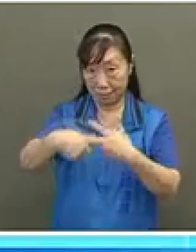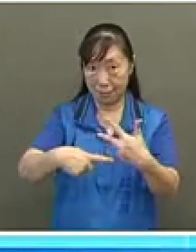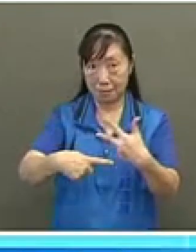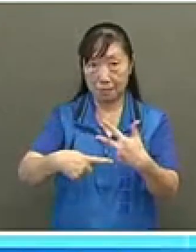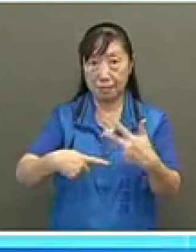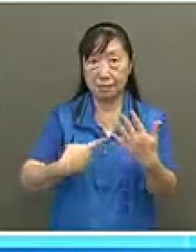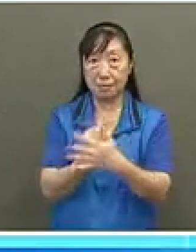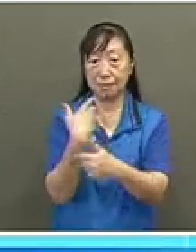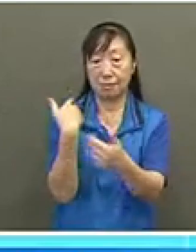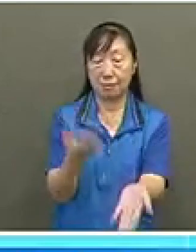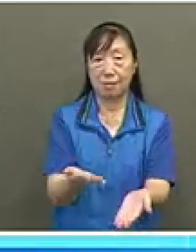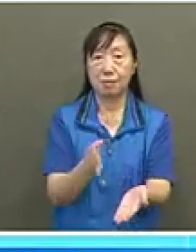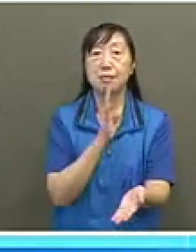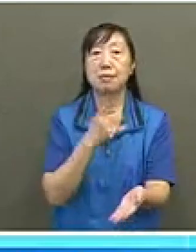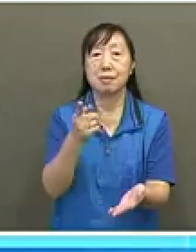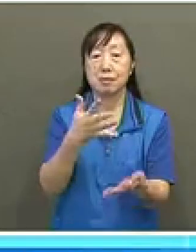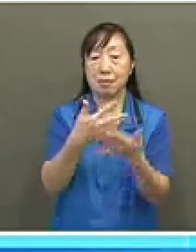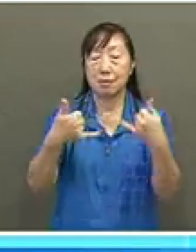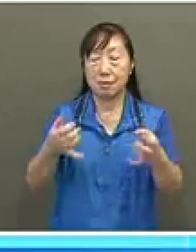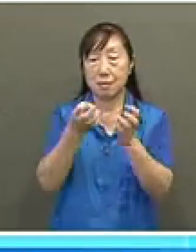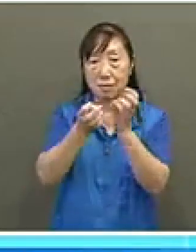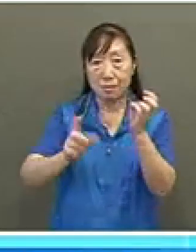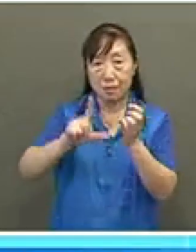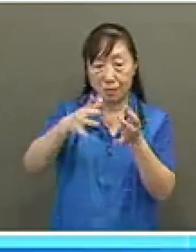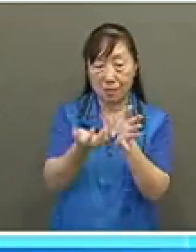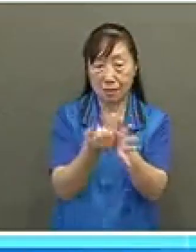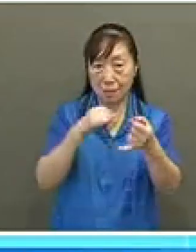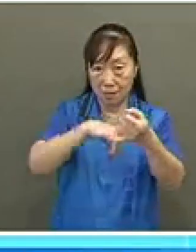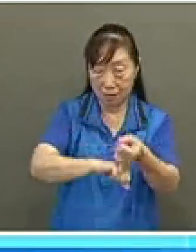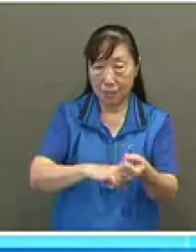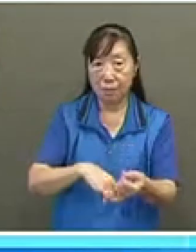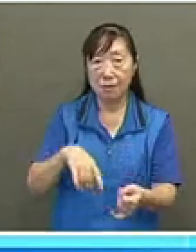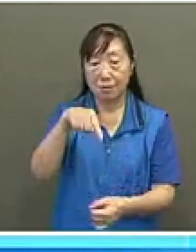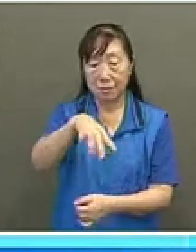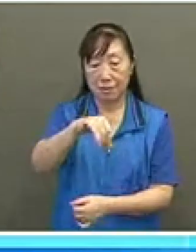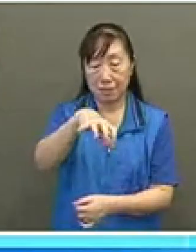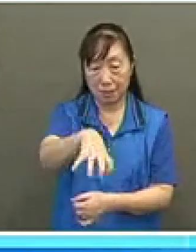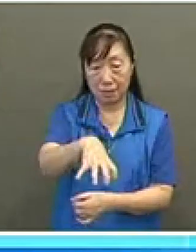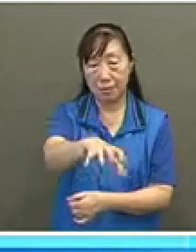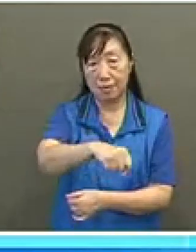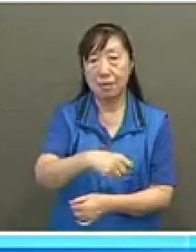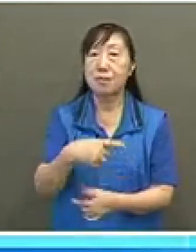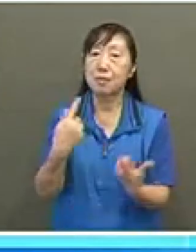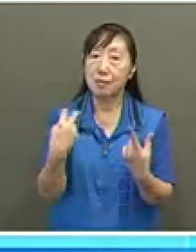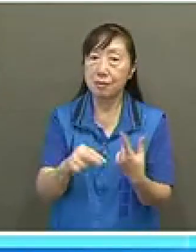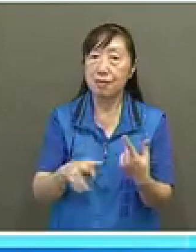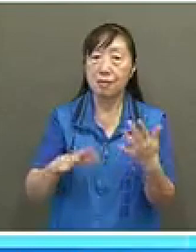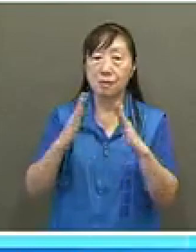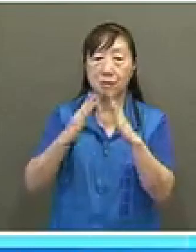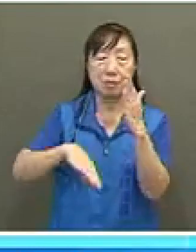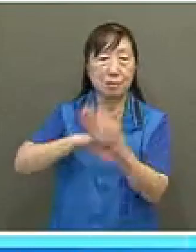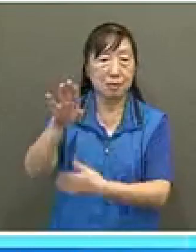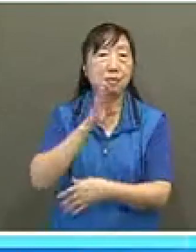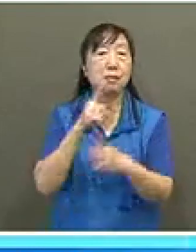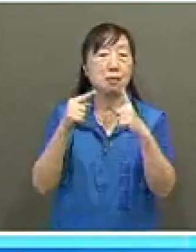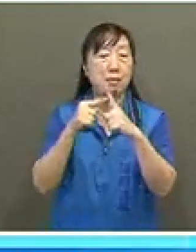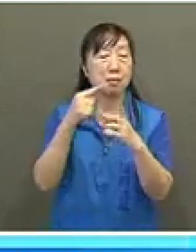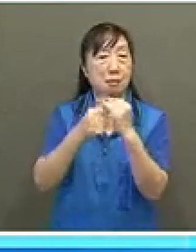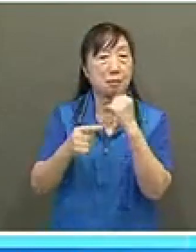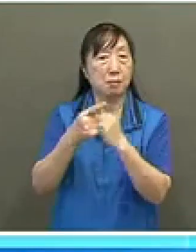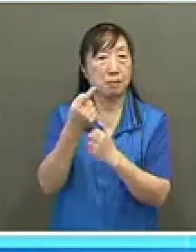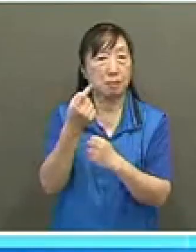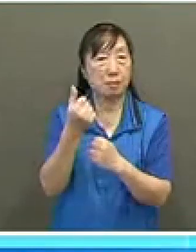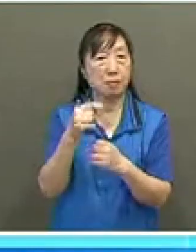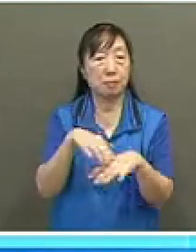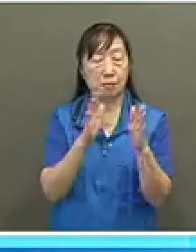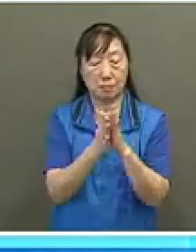们只提供线上预约、定点取书，而且户外空间容留人数降载，维持社